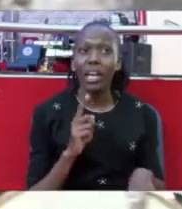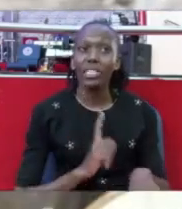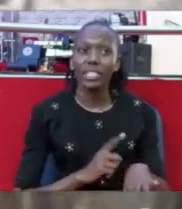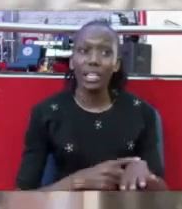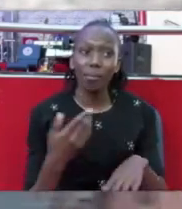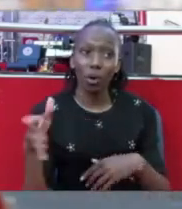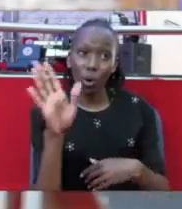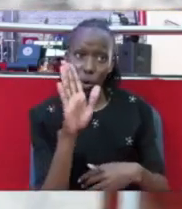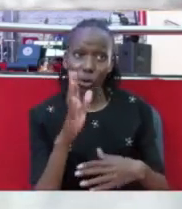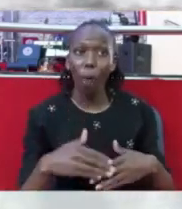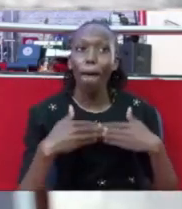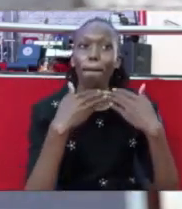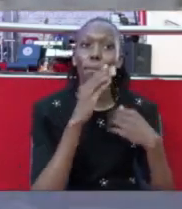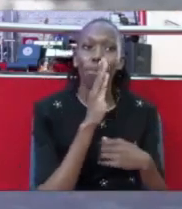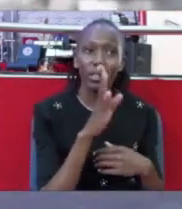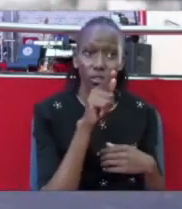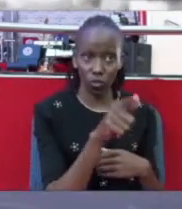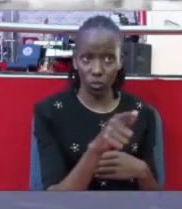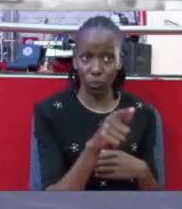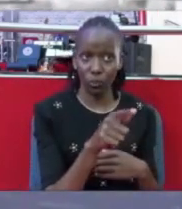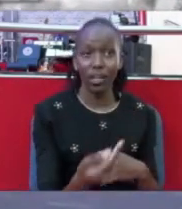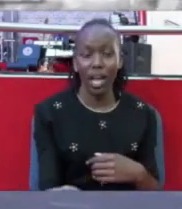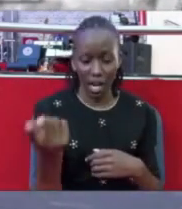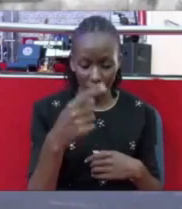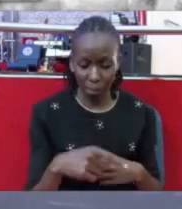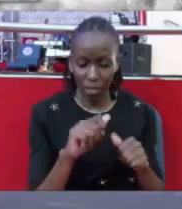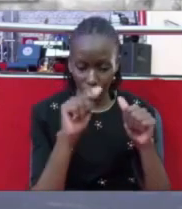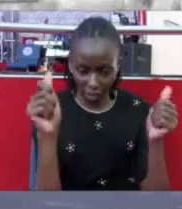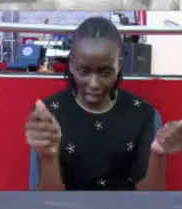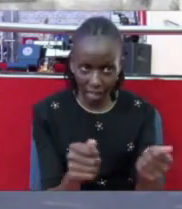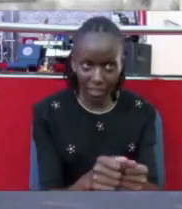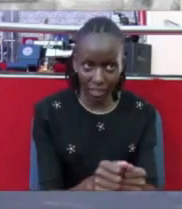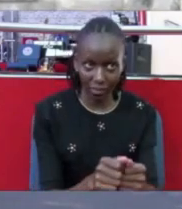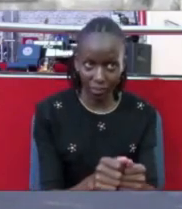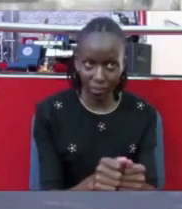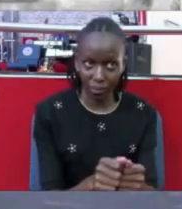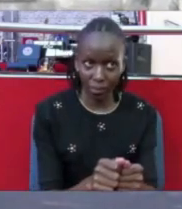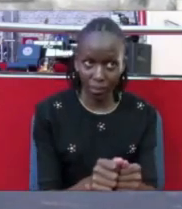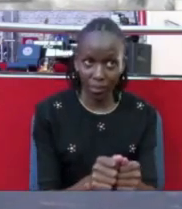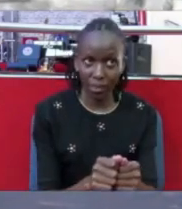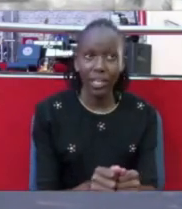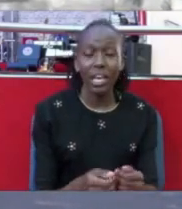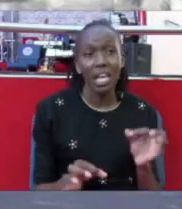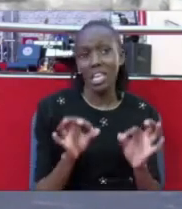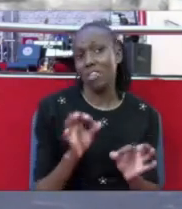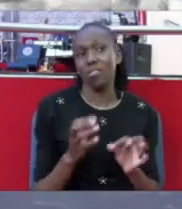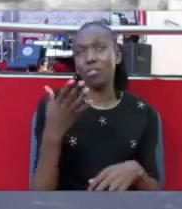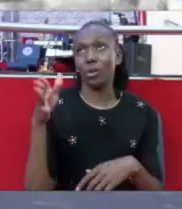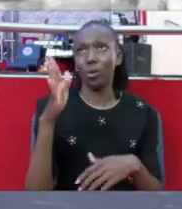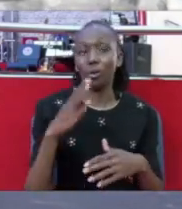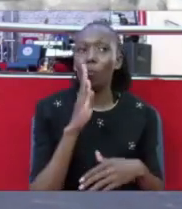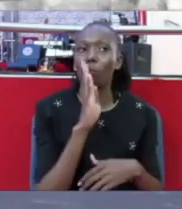to the altar. Rudi pale kwenye madhabahu. If the Lord blesses you with a child, kama Mungu amekubariki na mwana, don't say